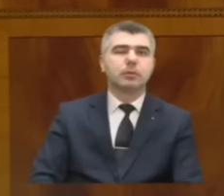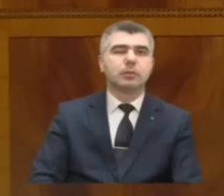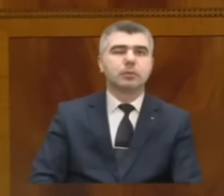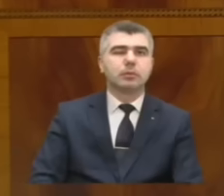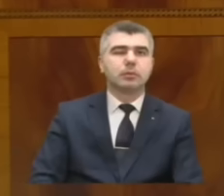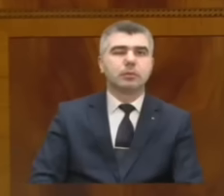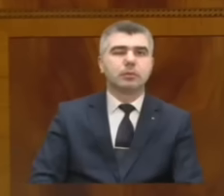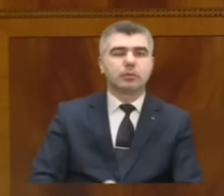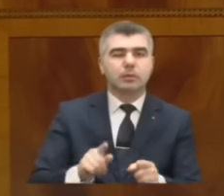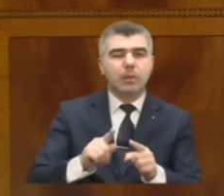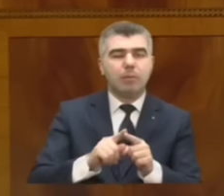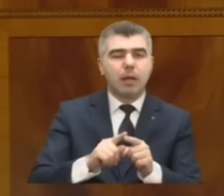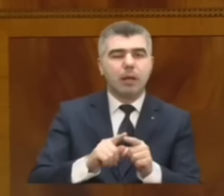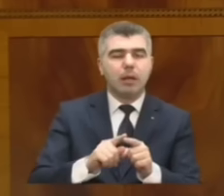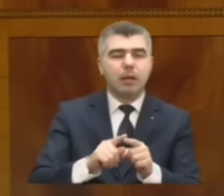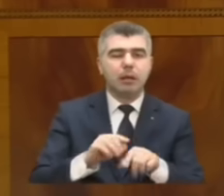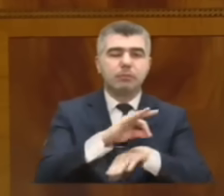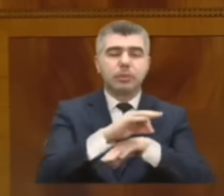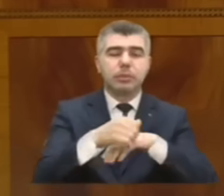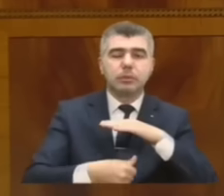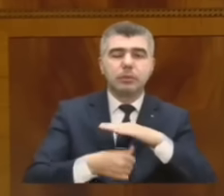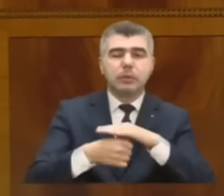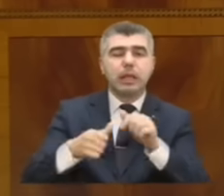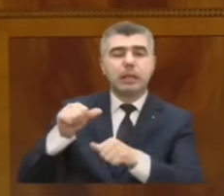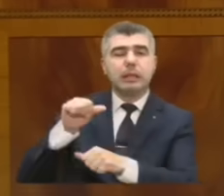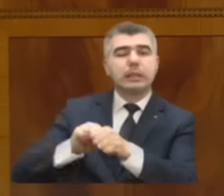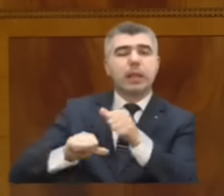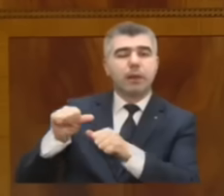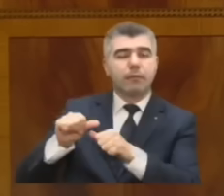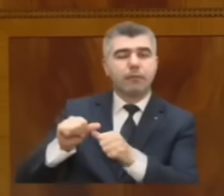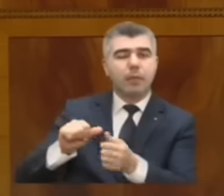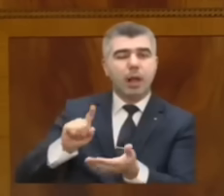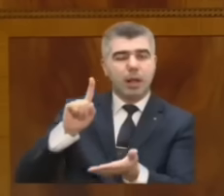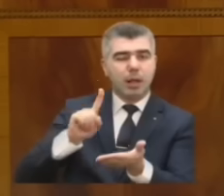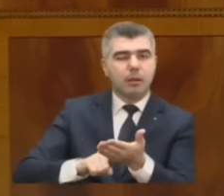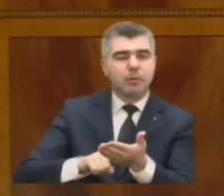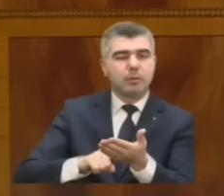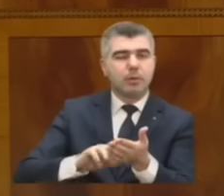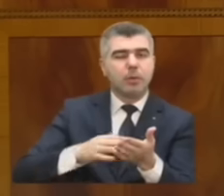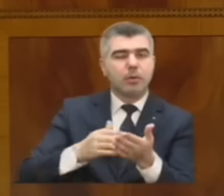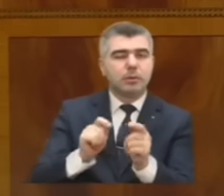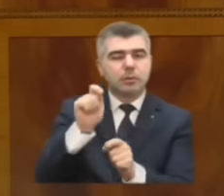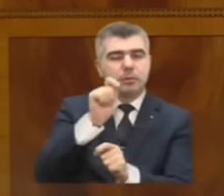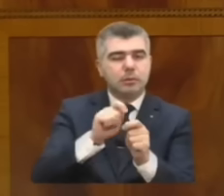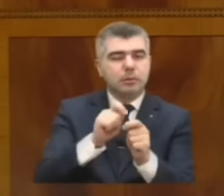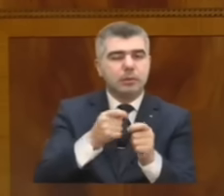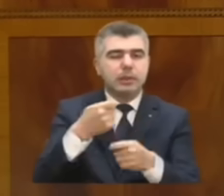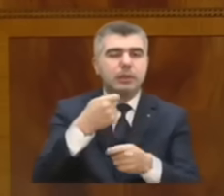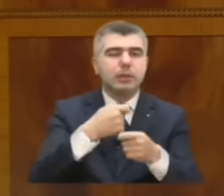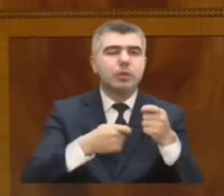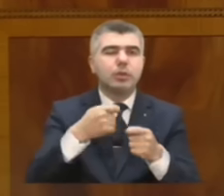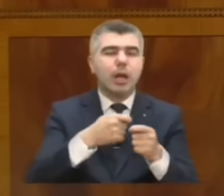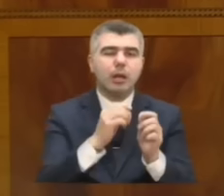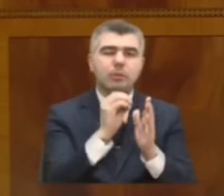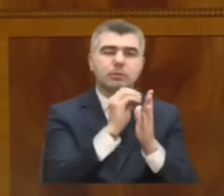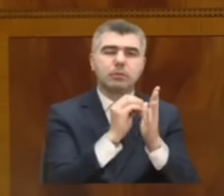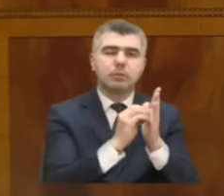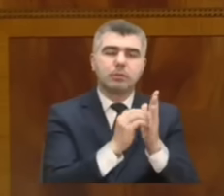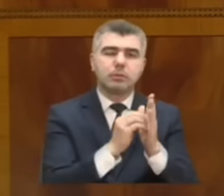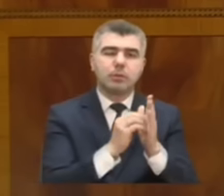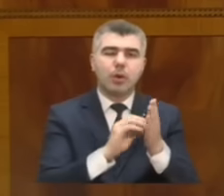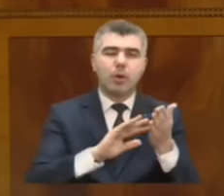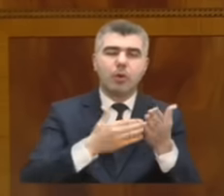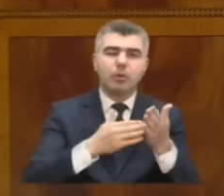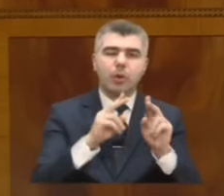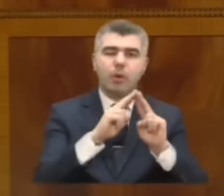محمود أن يتمكن مكتب الصرف من استجابة للتوصيات الدولية في وضع إحصاءات التجارة الخارجية،